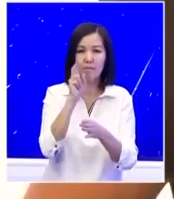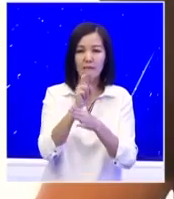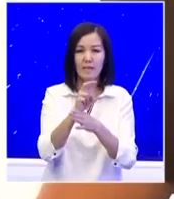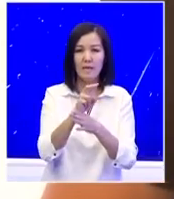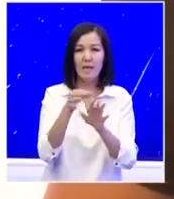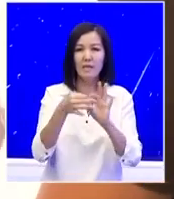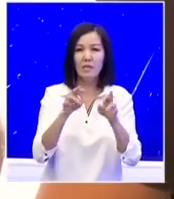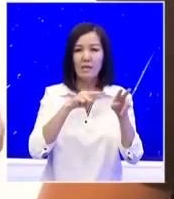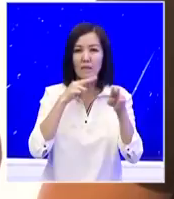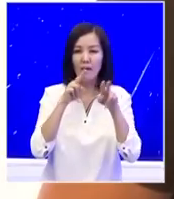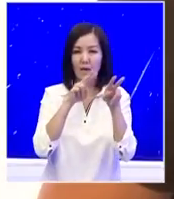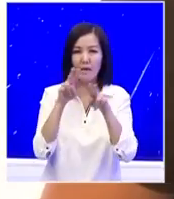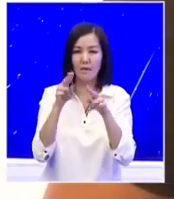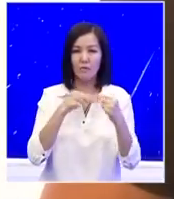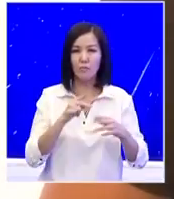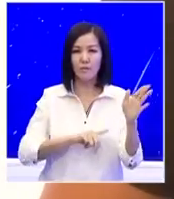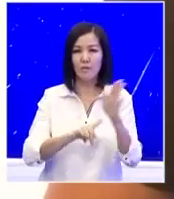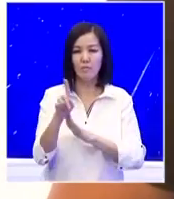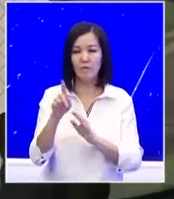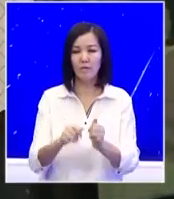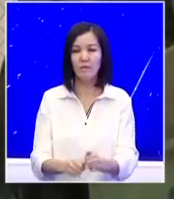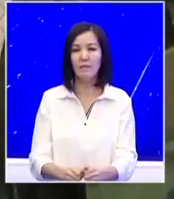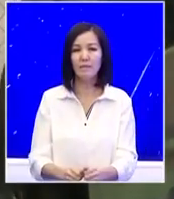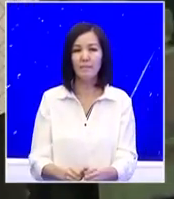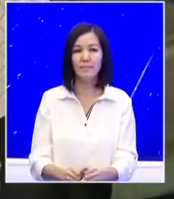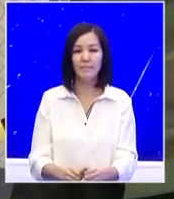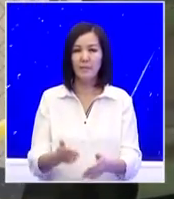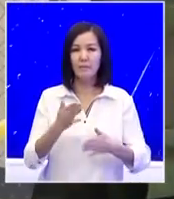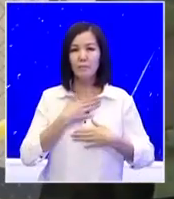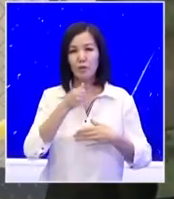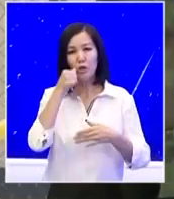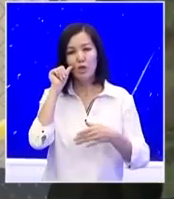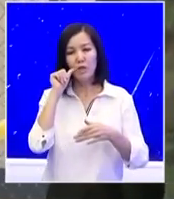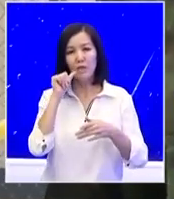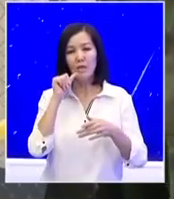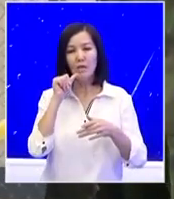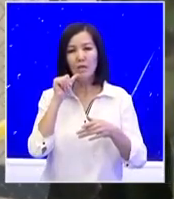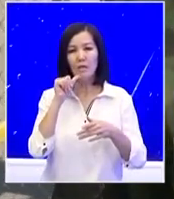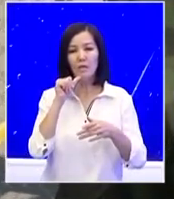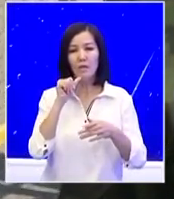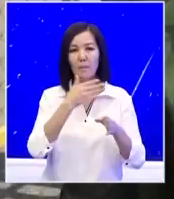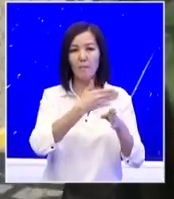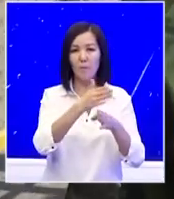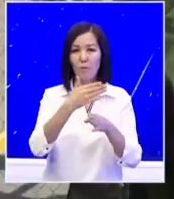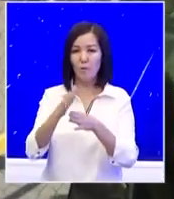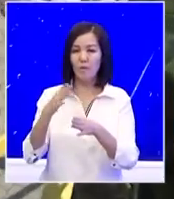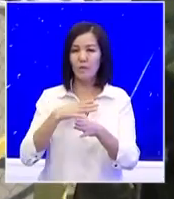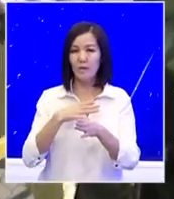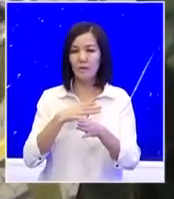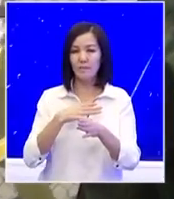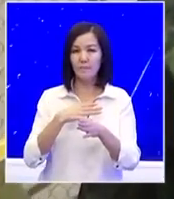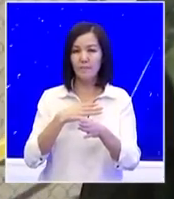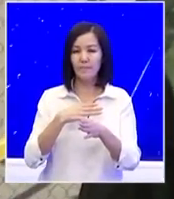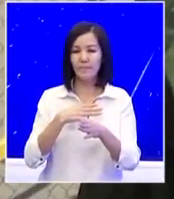барынша қырағылықпен жұмыстарын істеп жатыр. Біз кеше жиналып, кеше распределение болды, паротан